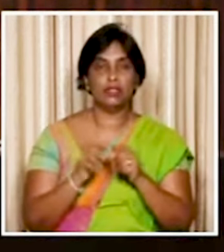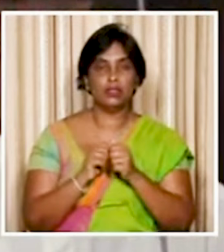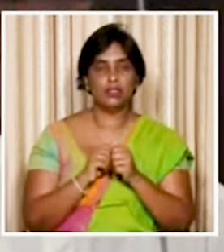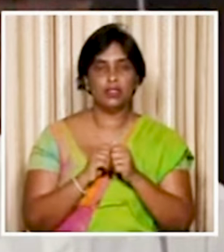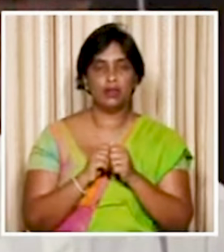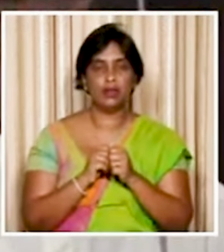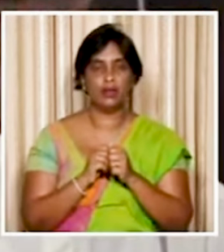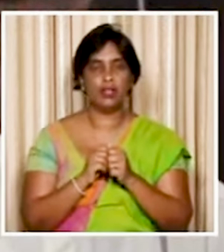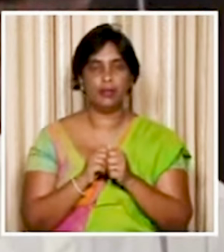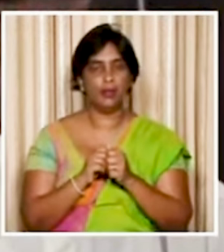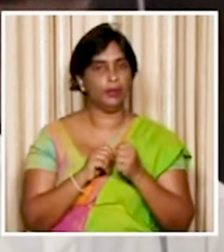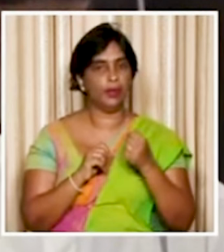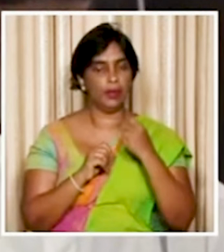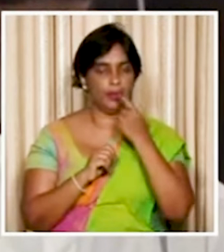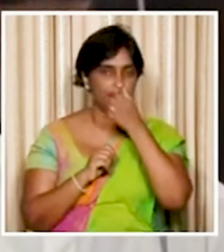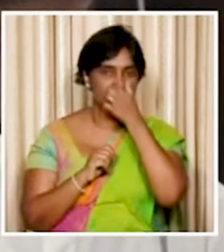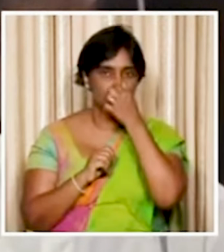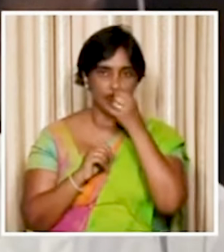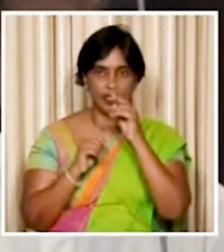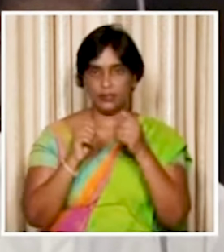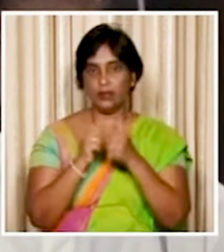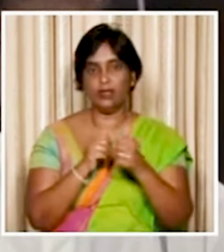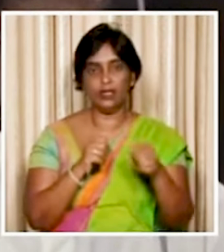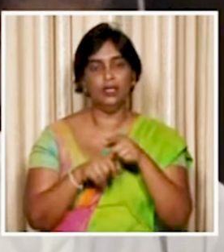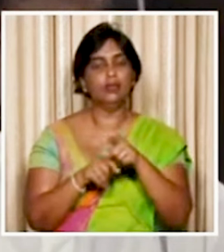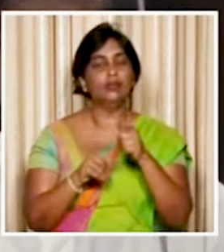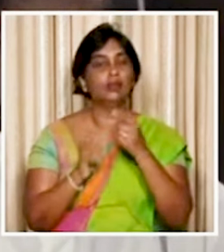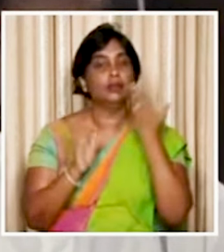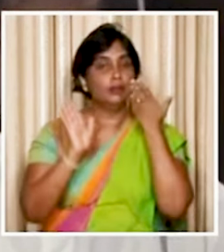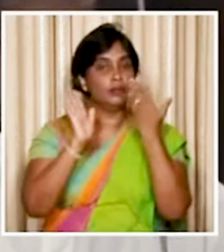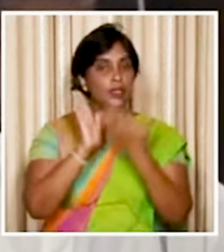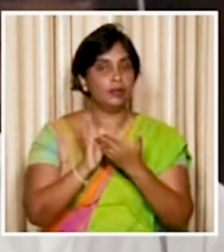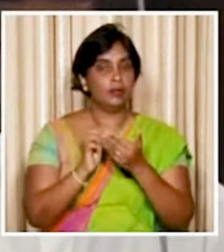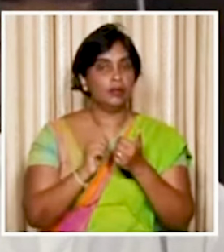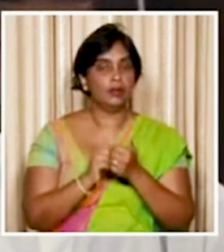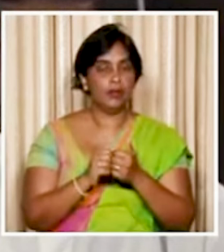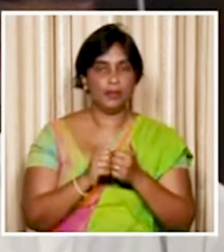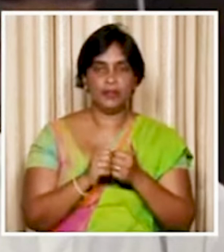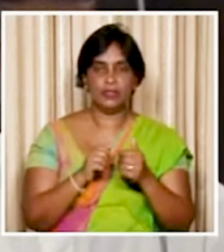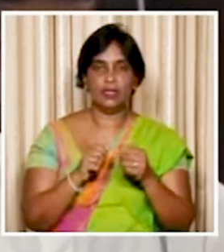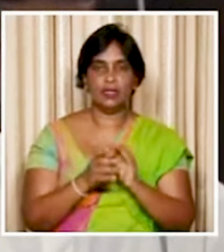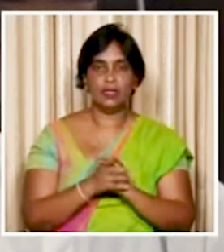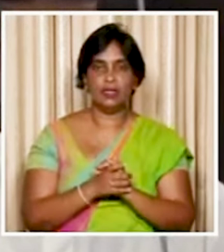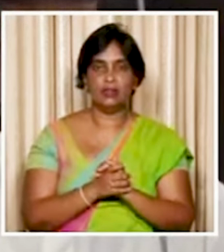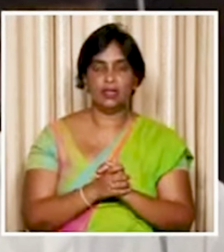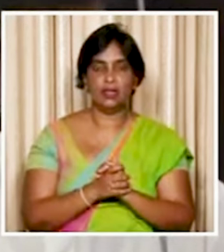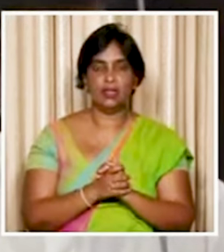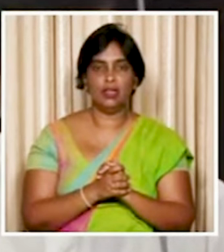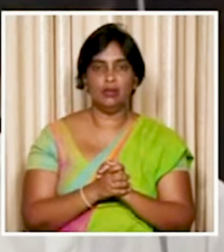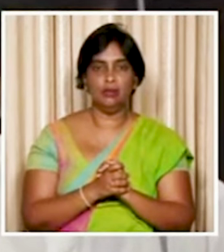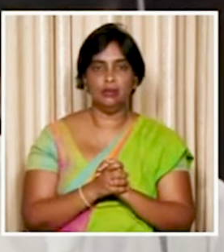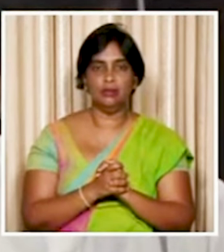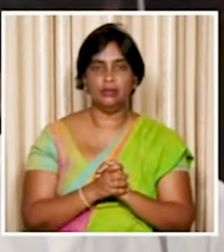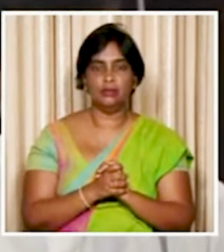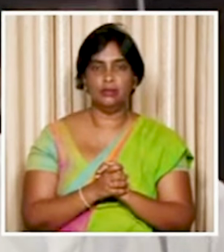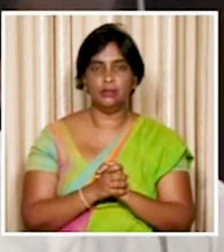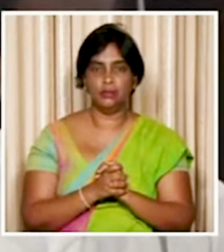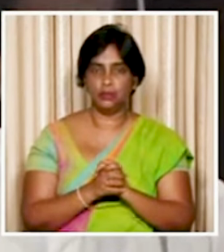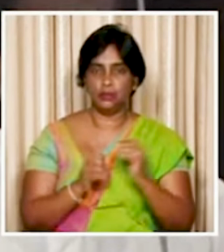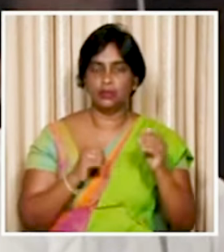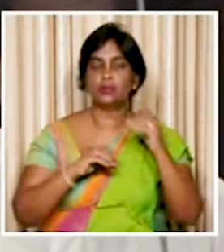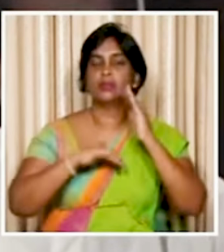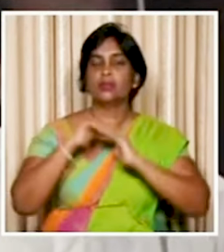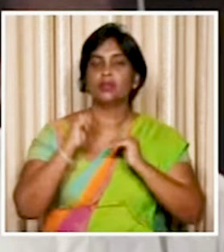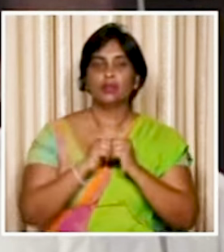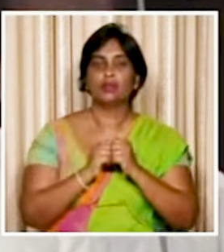குறிப்பாக ஜனாதிபதி அவர்களுடைய இந்த பாதீட்டு முன்மொழிவில் பேச கிடைத்தமைக்கு நன்றியை தெரிவித்துக்